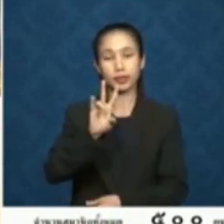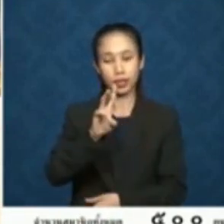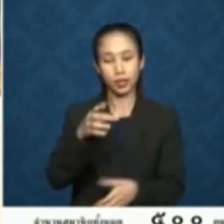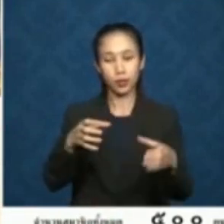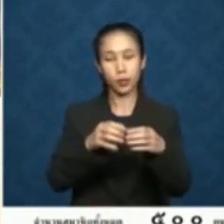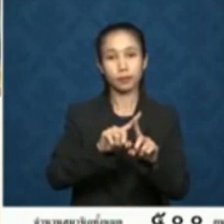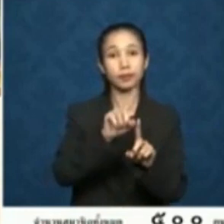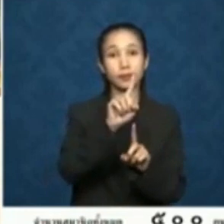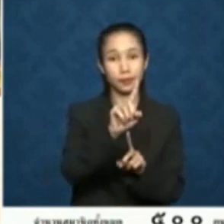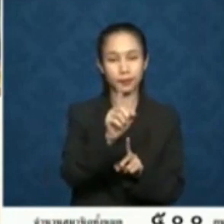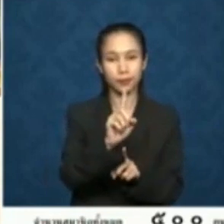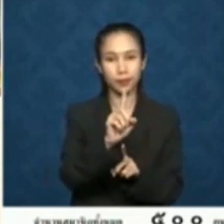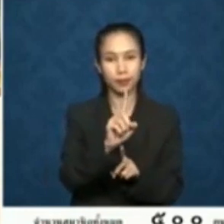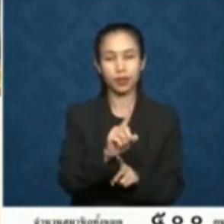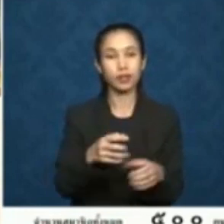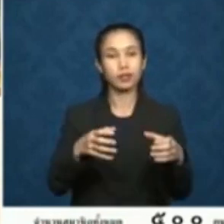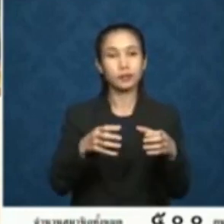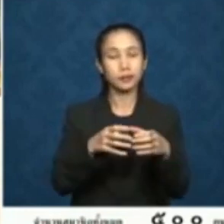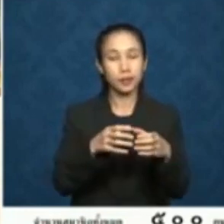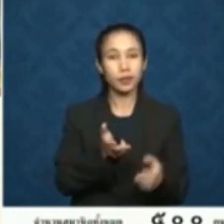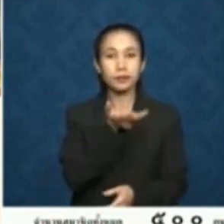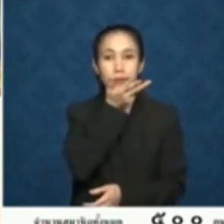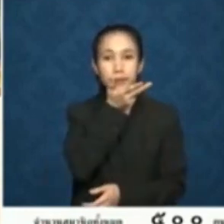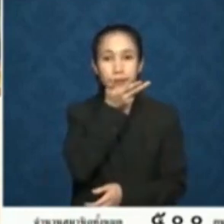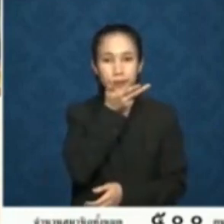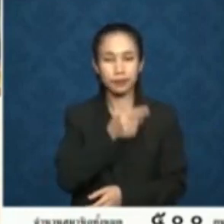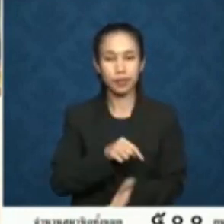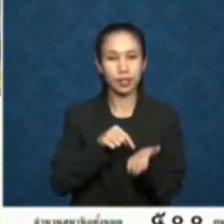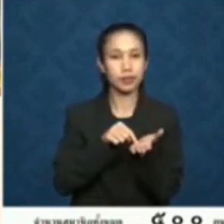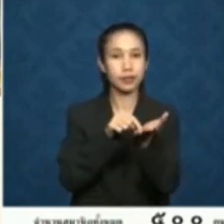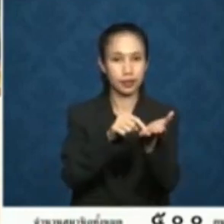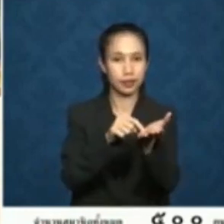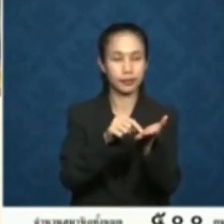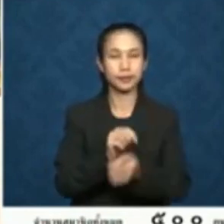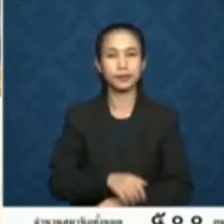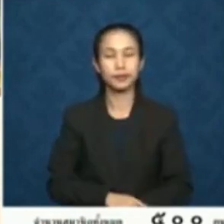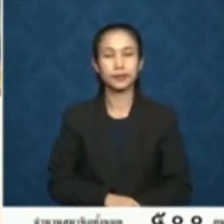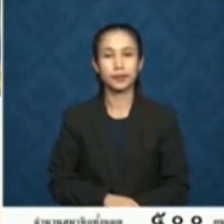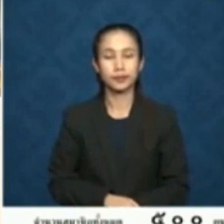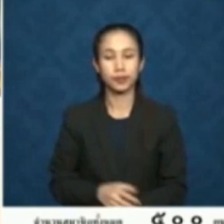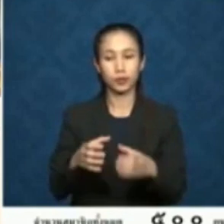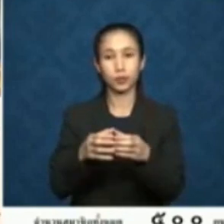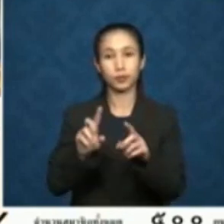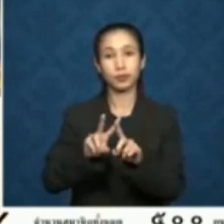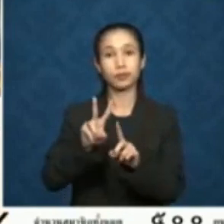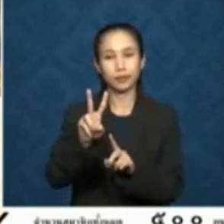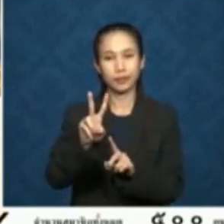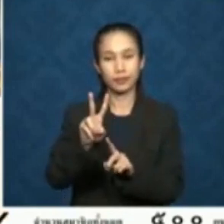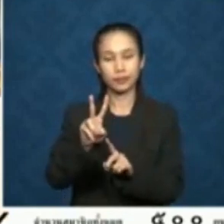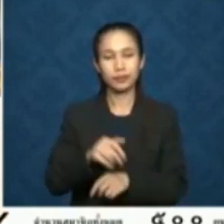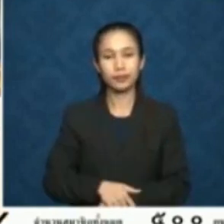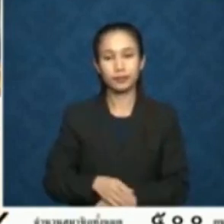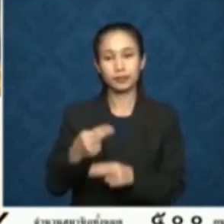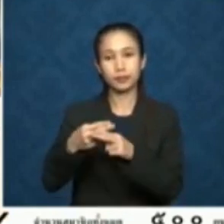งคณะที่1 นั้นก็คือท่านอนุทินชาญวีรกุลนะครับเป็นผู้เสนอส่วนที่2นั้นก็